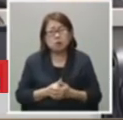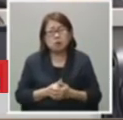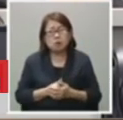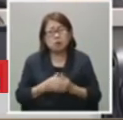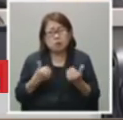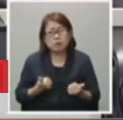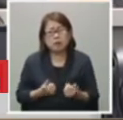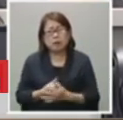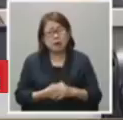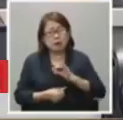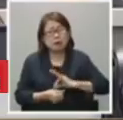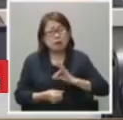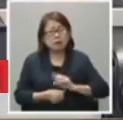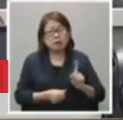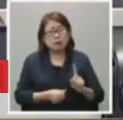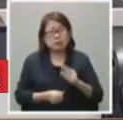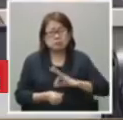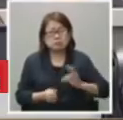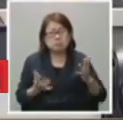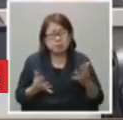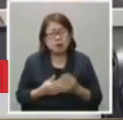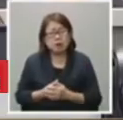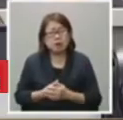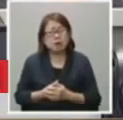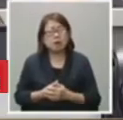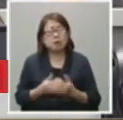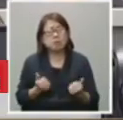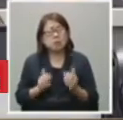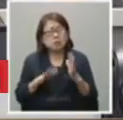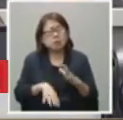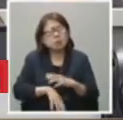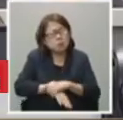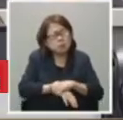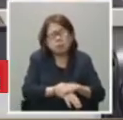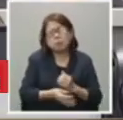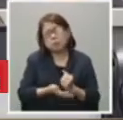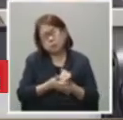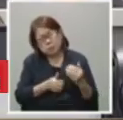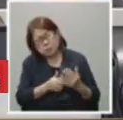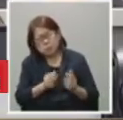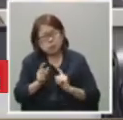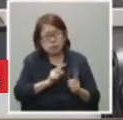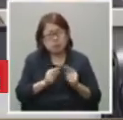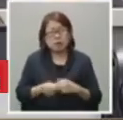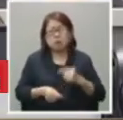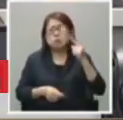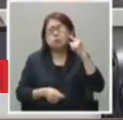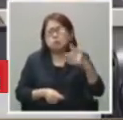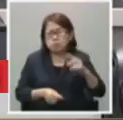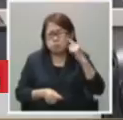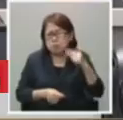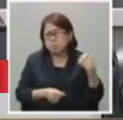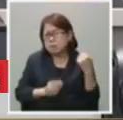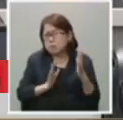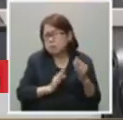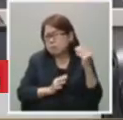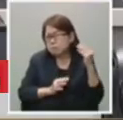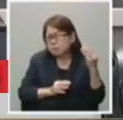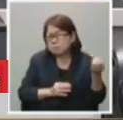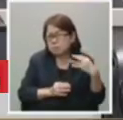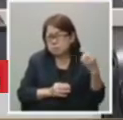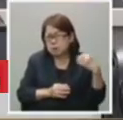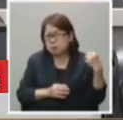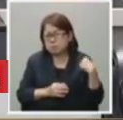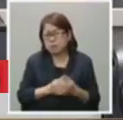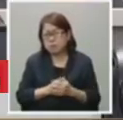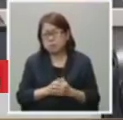ครับคนเลียขาทุกวันนะผมก็มีสายนะสายผมก็บอกว่าโอ้มีใครกล้